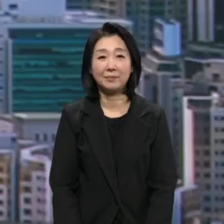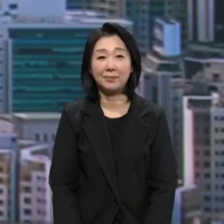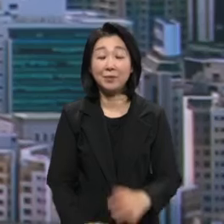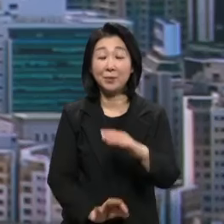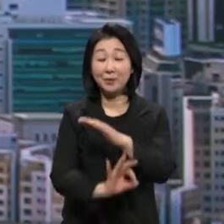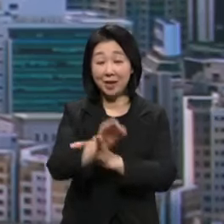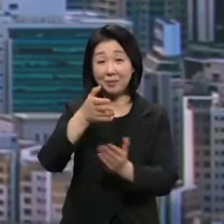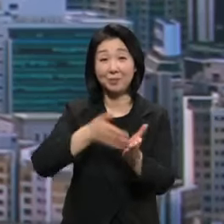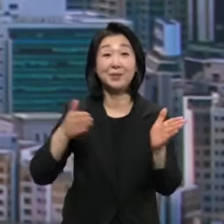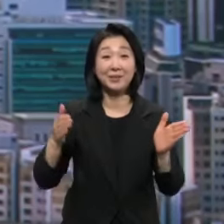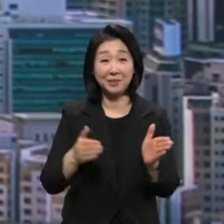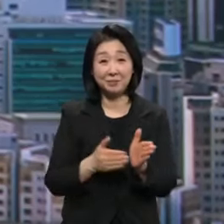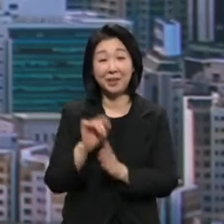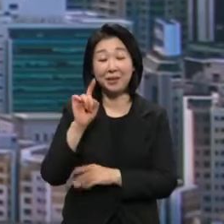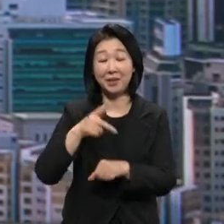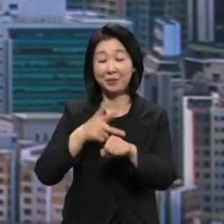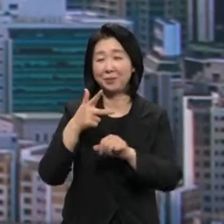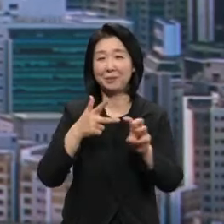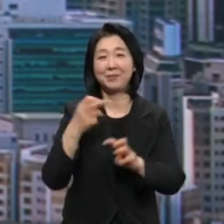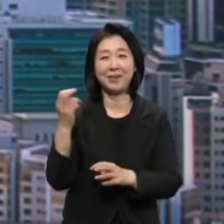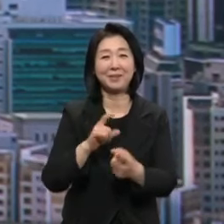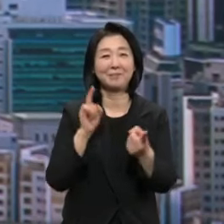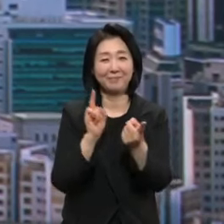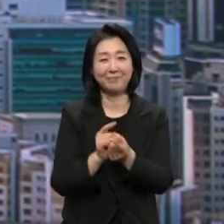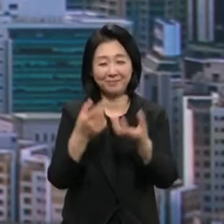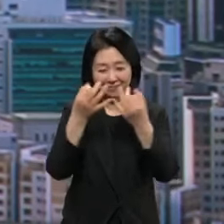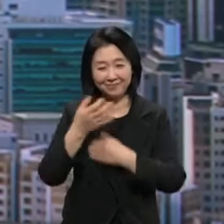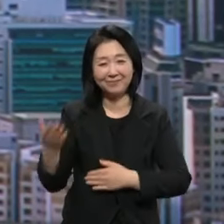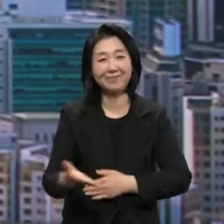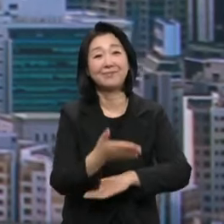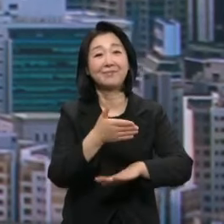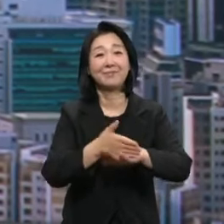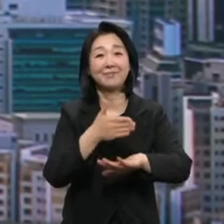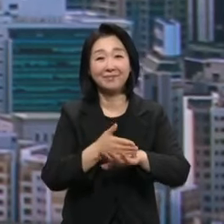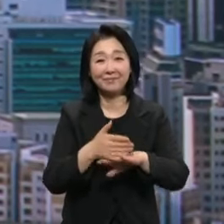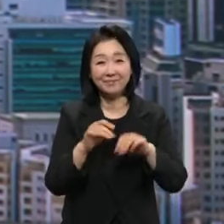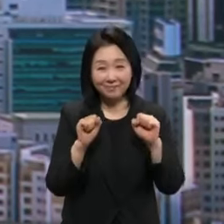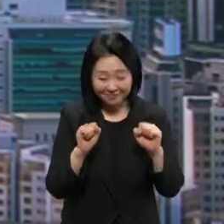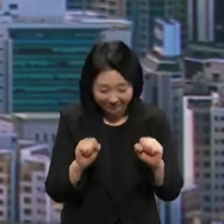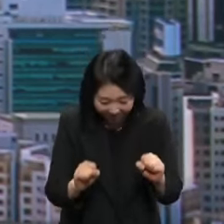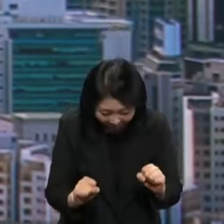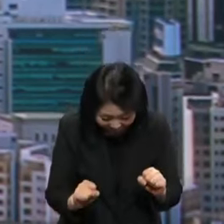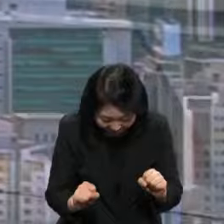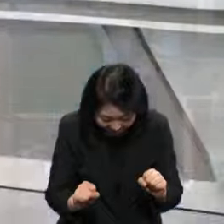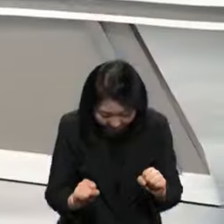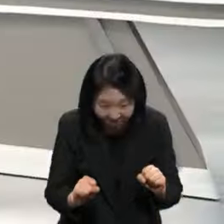JTBC 아침면을 마칩니다. 내일도 7시 반에 아침을 열겠습니다. 시청해주셔서 감사합니다.